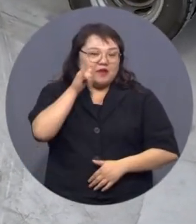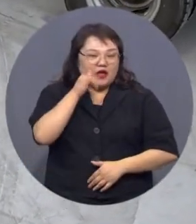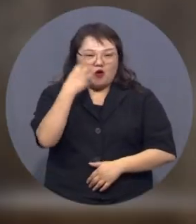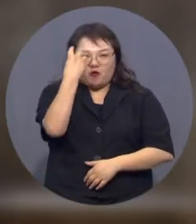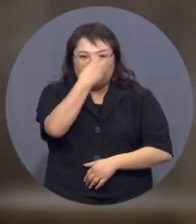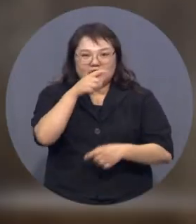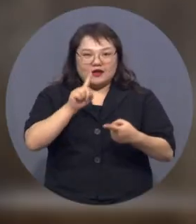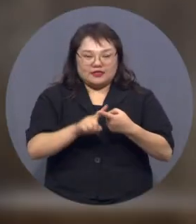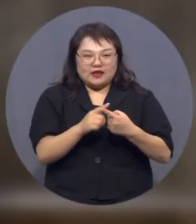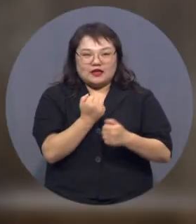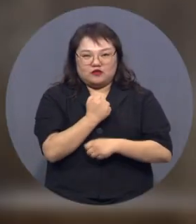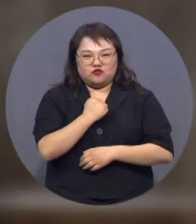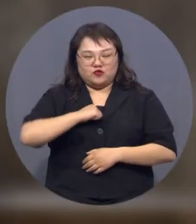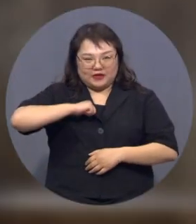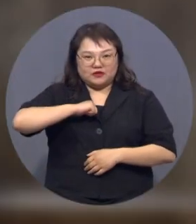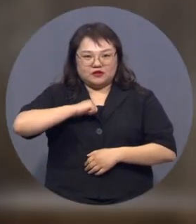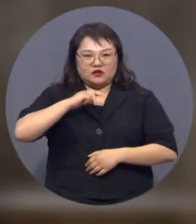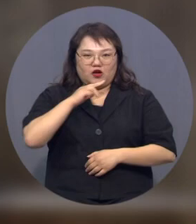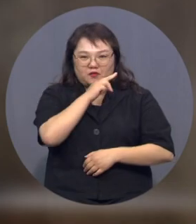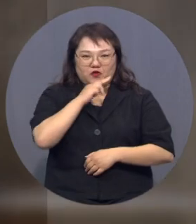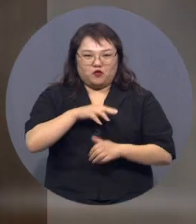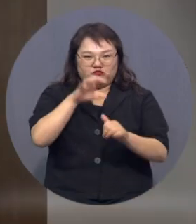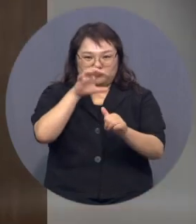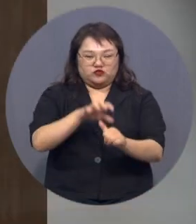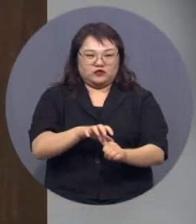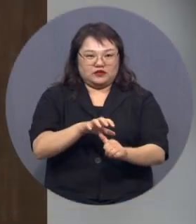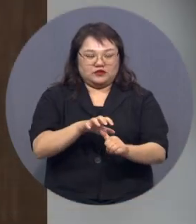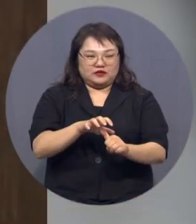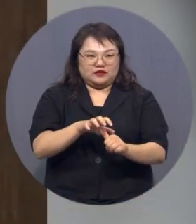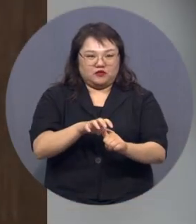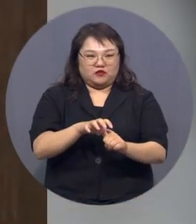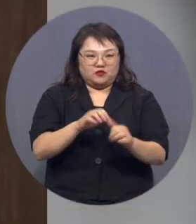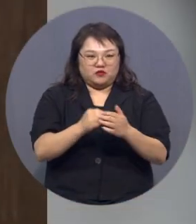관리에 관한 법률 위반 혐의로 검찰의 구속 송치하고